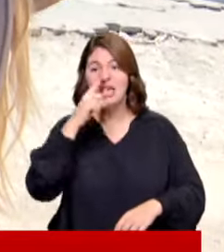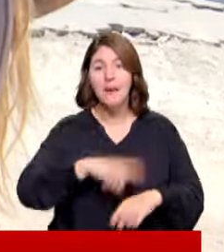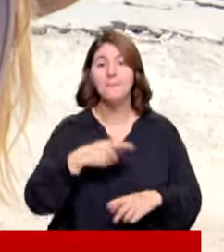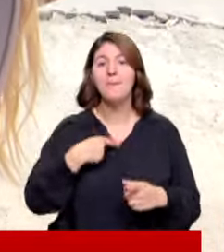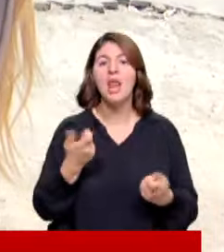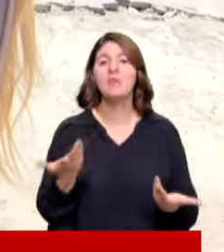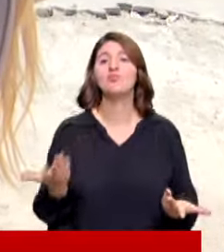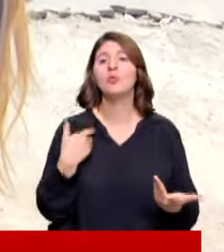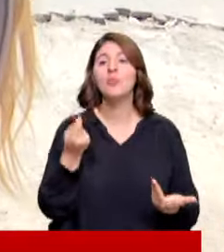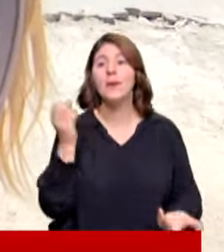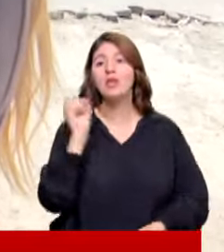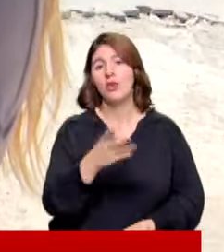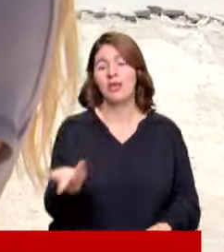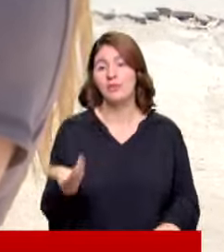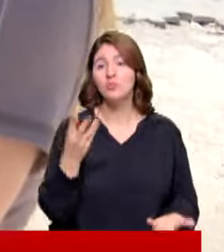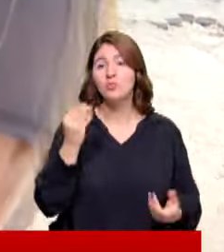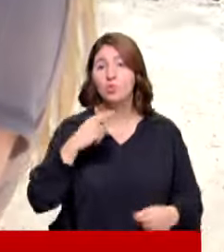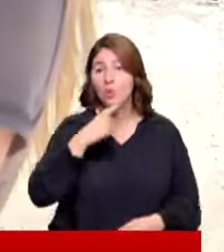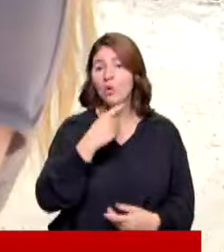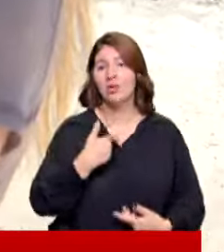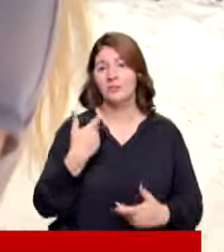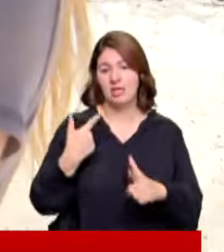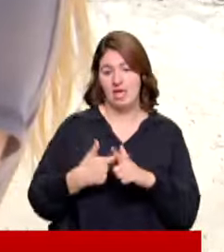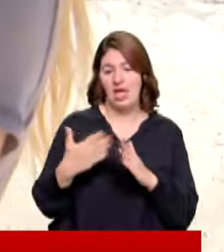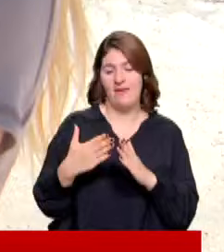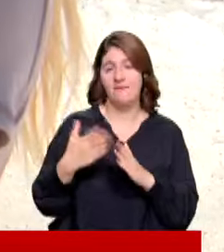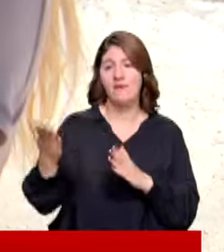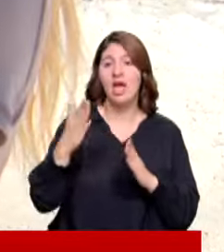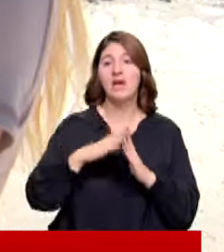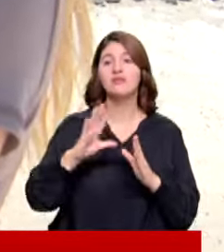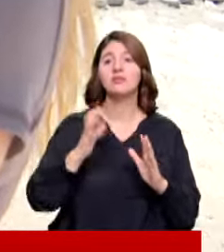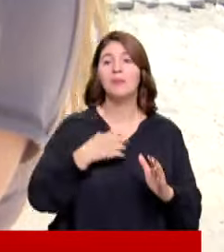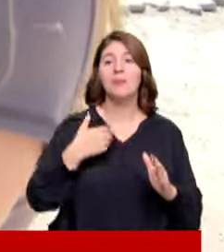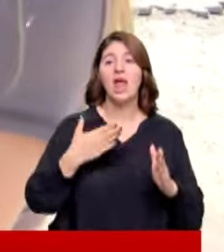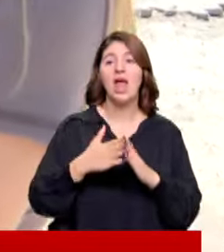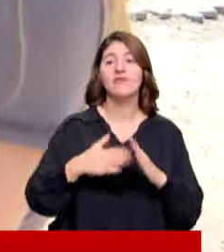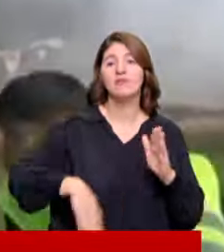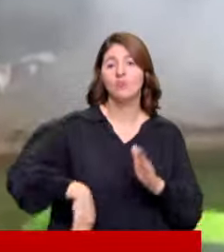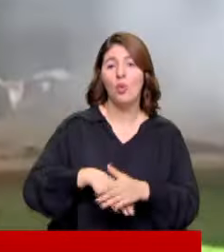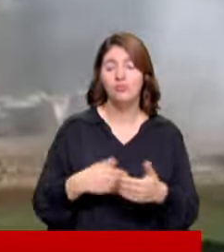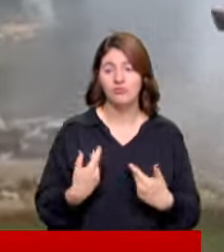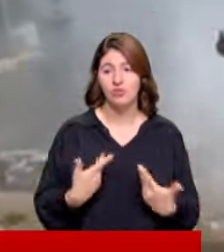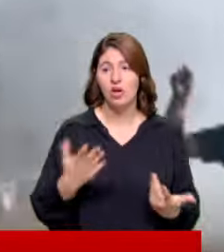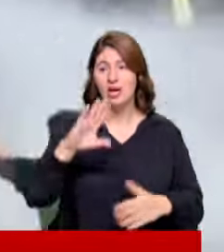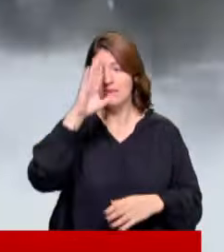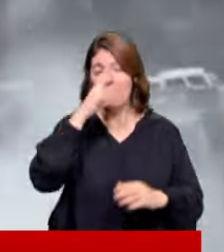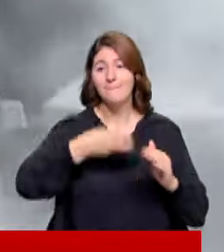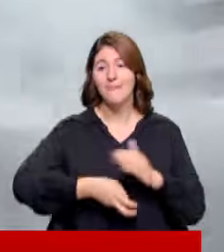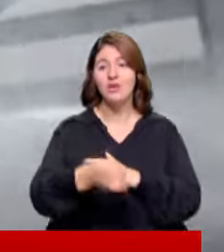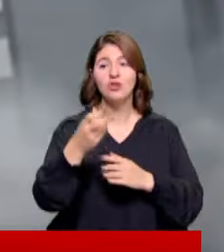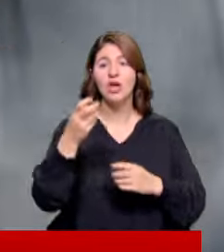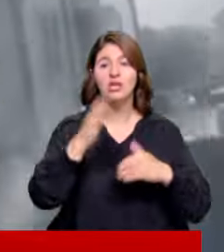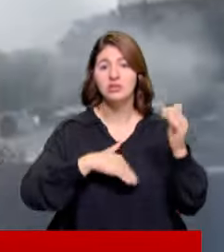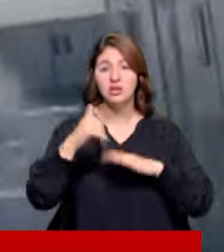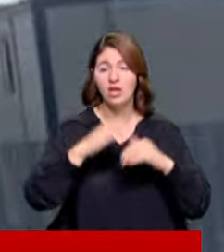para yok, ben çocuğa para göndereyim. Çok zor durumdayım. Kiracıydım. Ev sahibi beni evde de çıkardı. İstanbul'daki metro